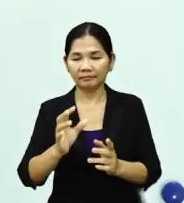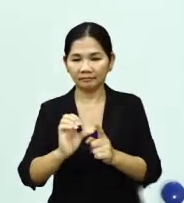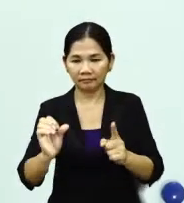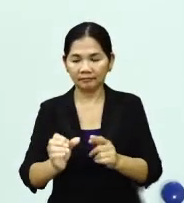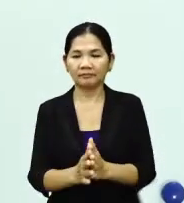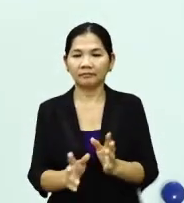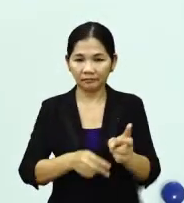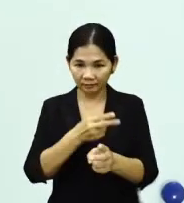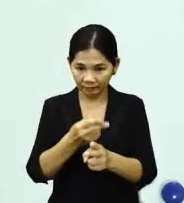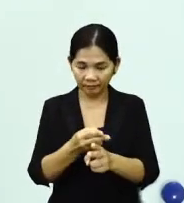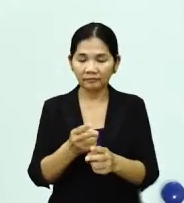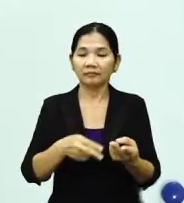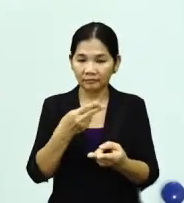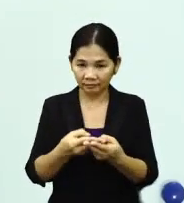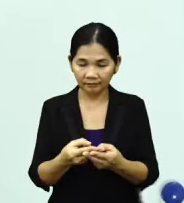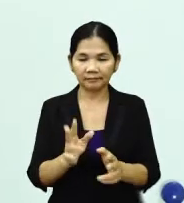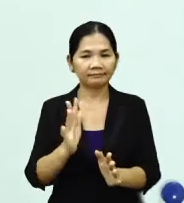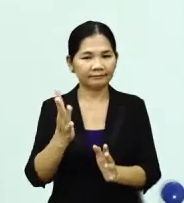chậm lại trầm trời này con nế